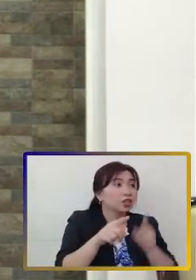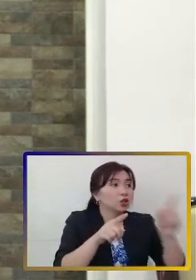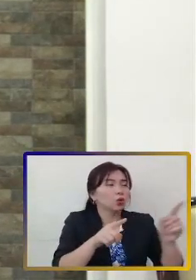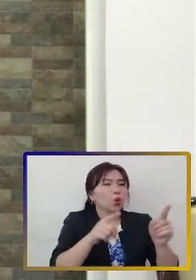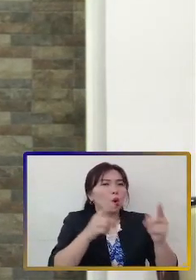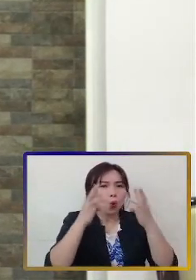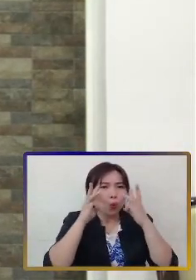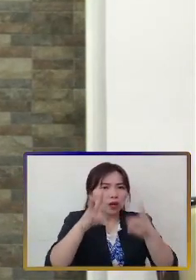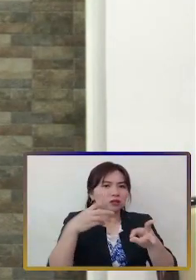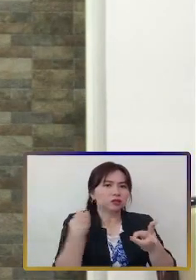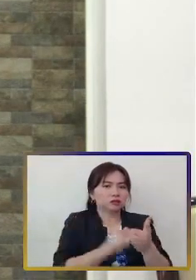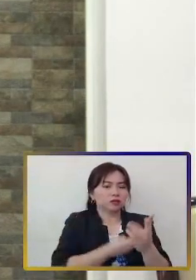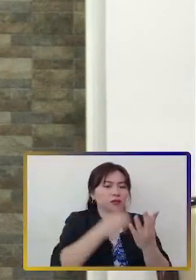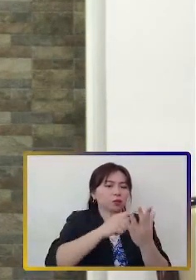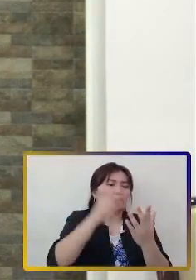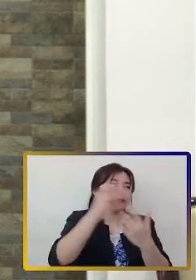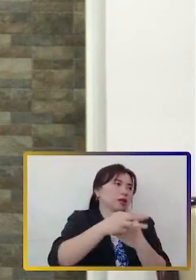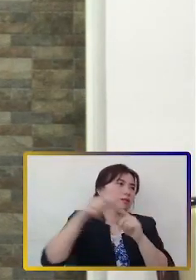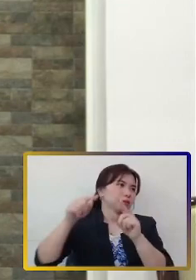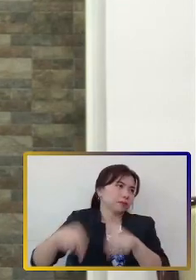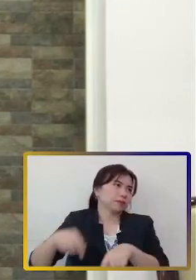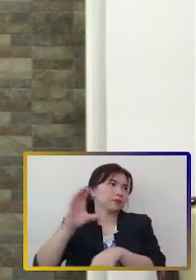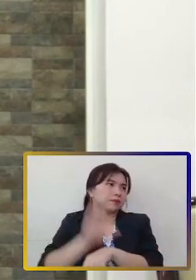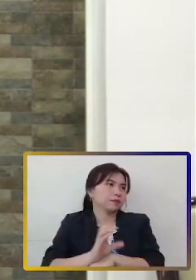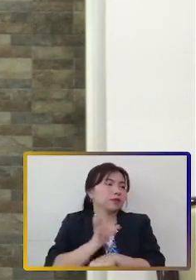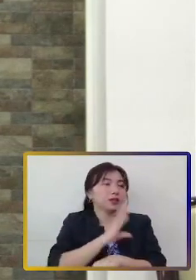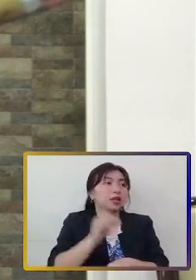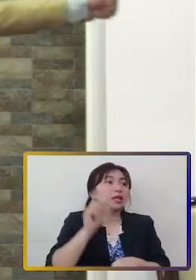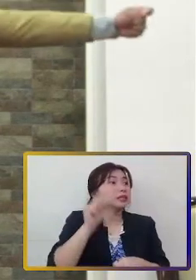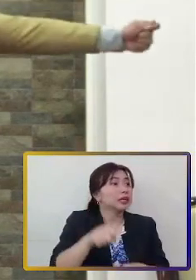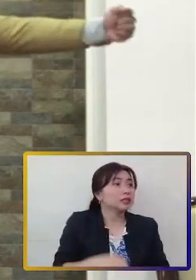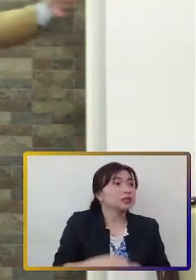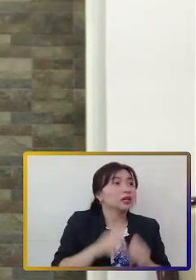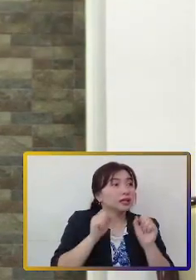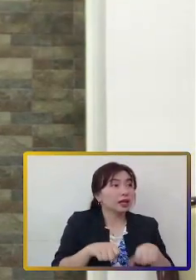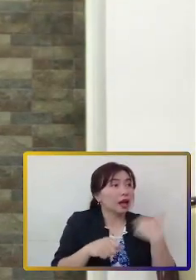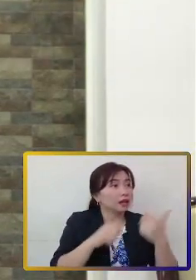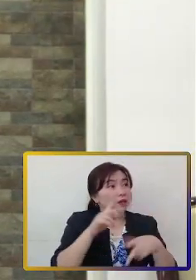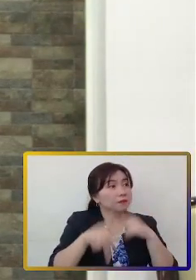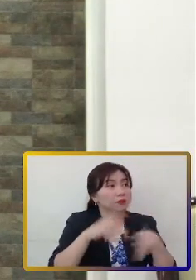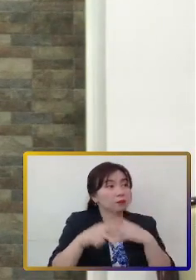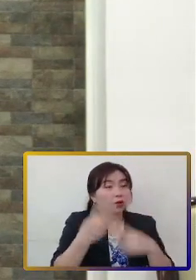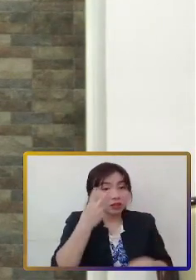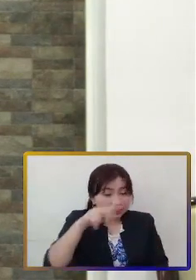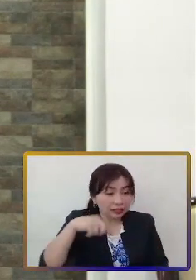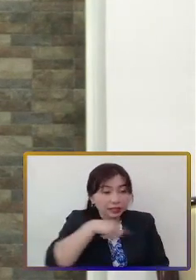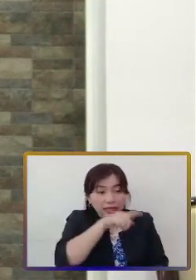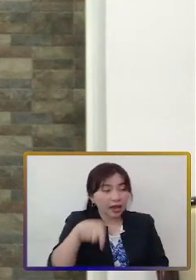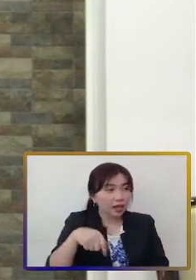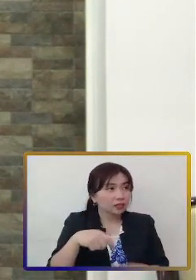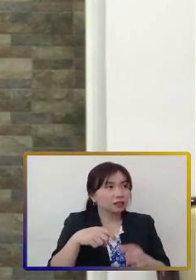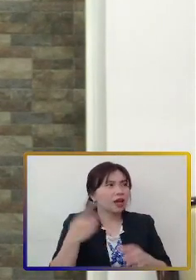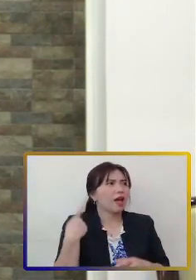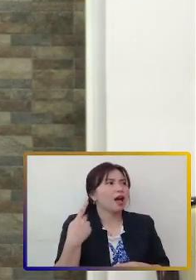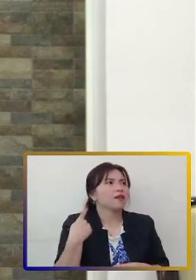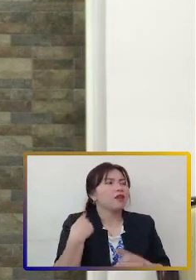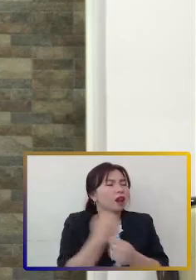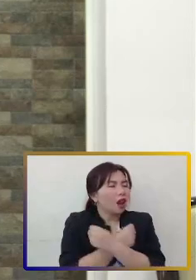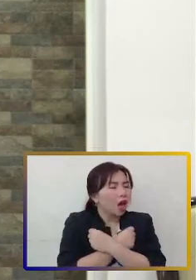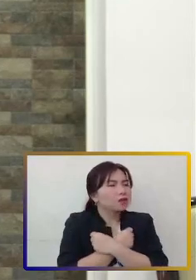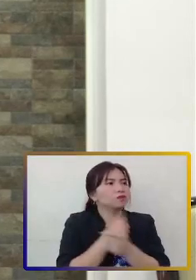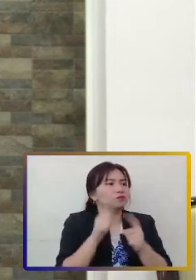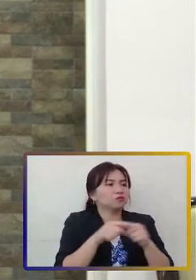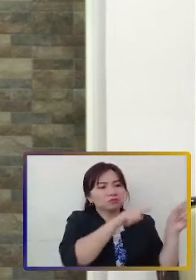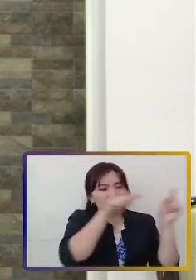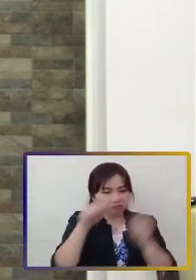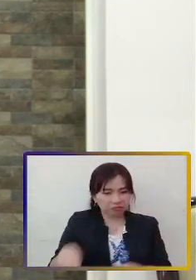natin nakikitaan kaya tayo ng desire na madala natin sila sa simbahan how B you are are